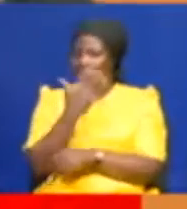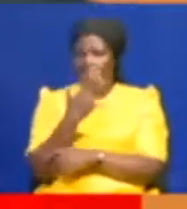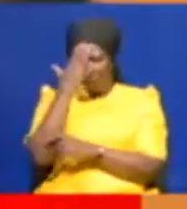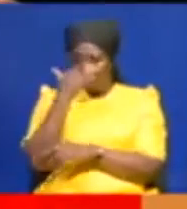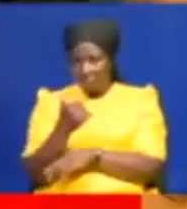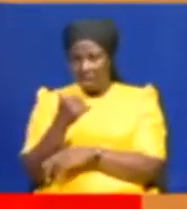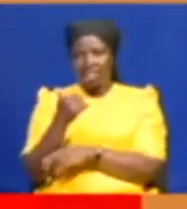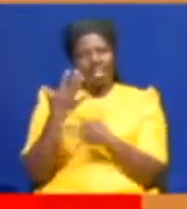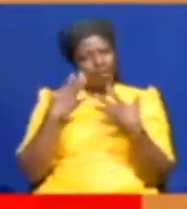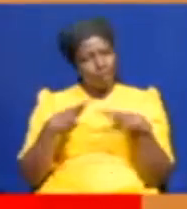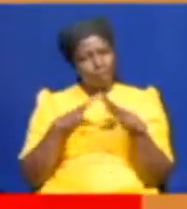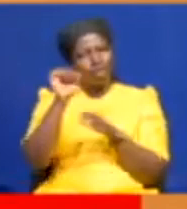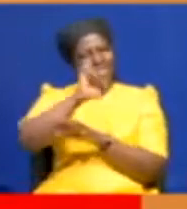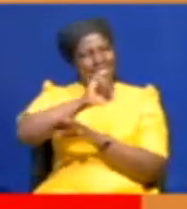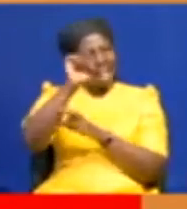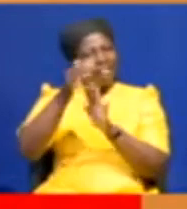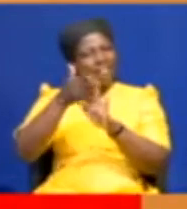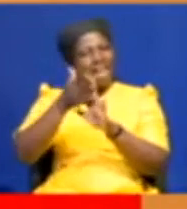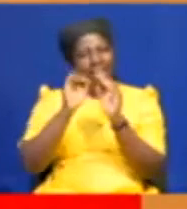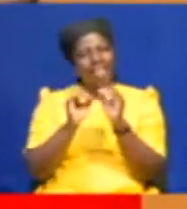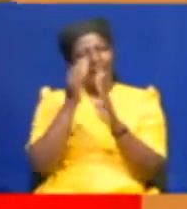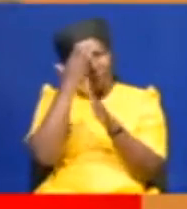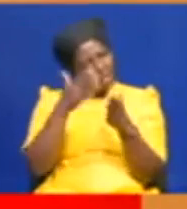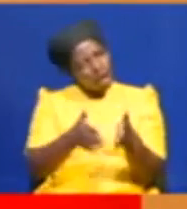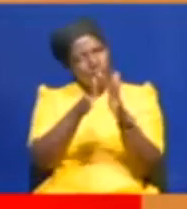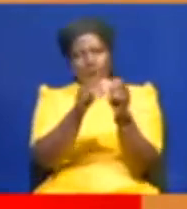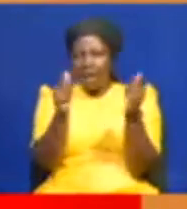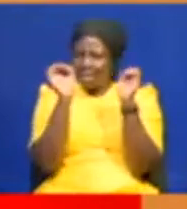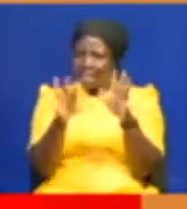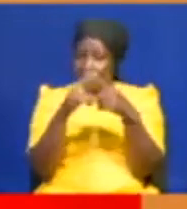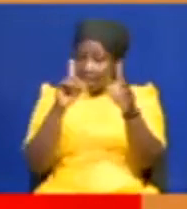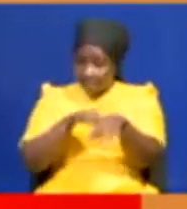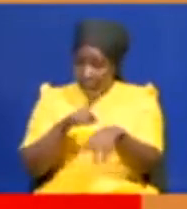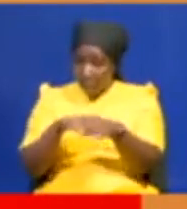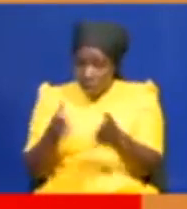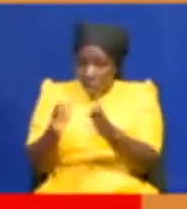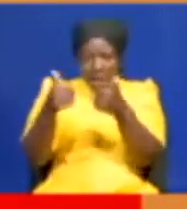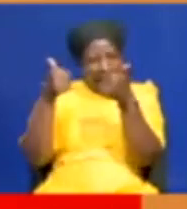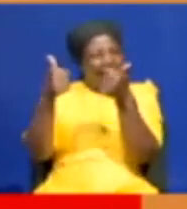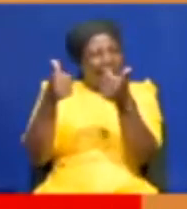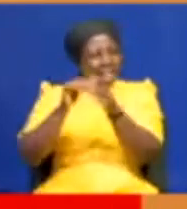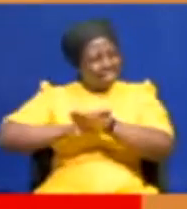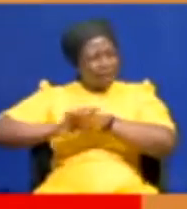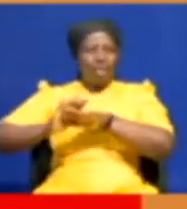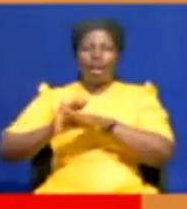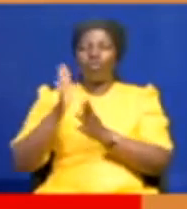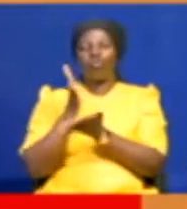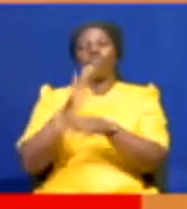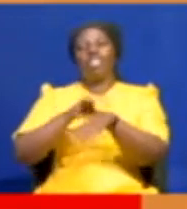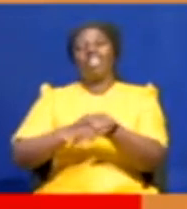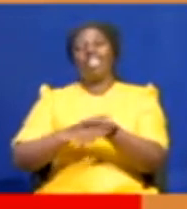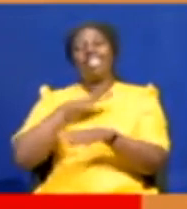ile kuendesha gari kwa kasi, kwa sababu ile barabara sio mzuri. Lakini wakati barabara ziko sawa, saa hiyo tunapata maafa mengi. Kwa